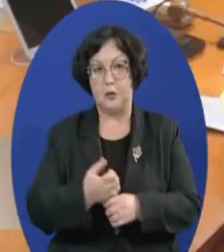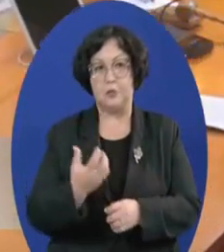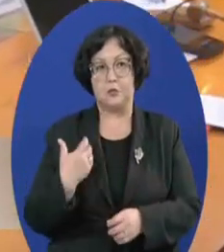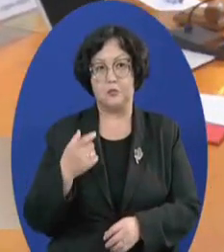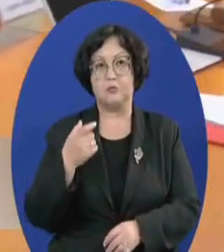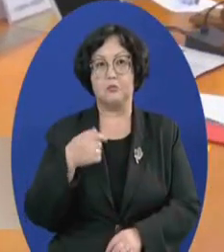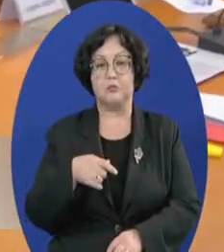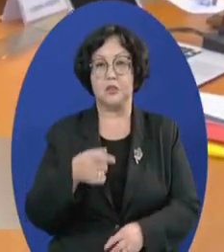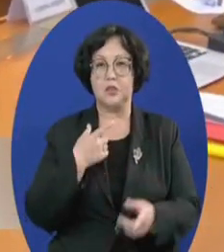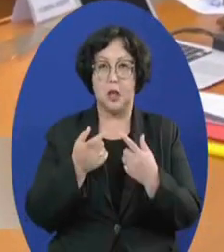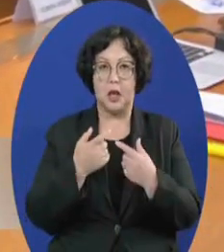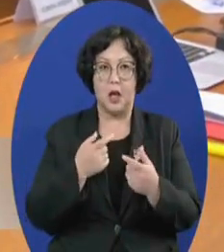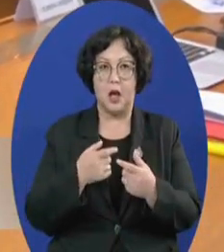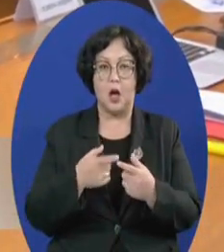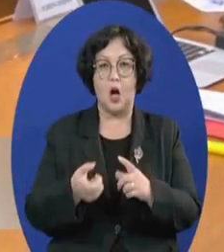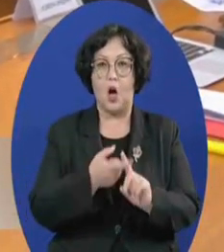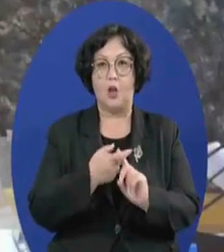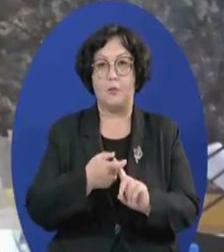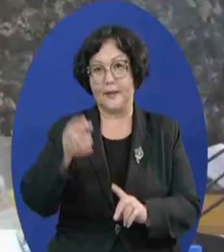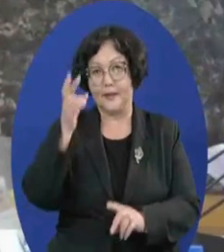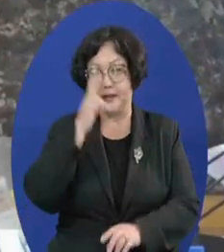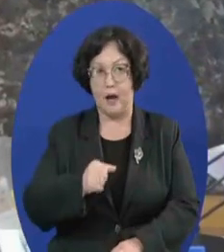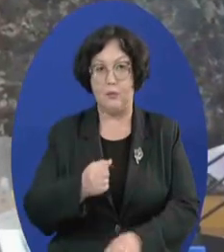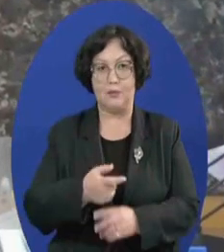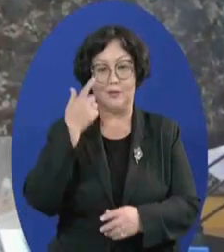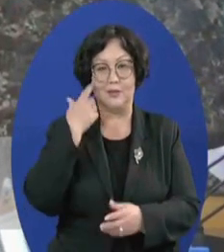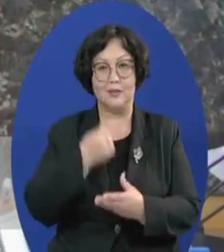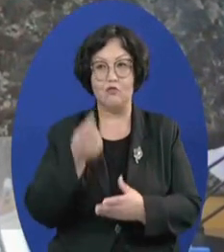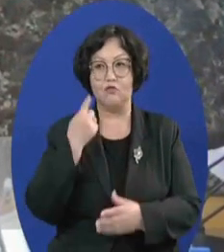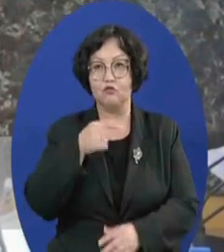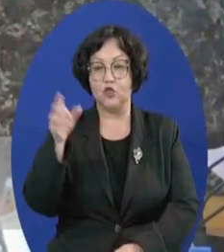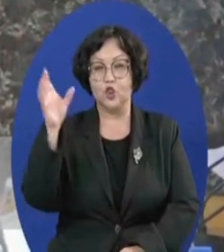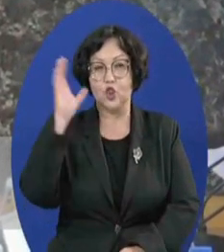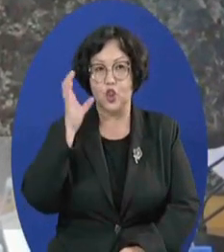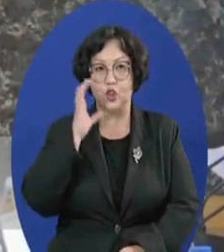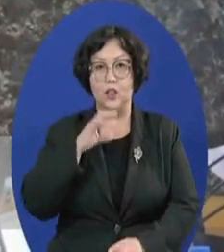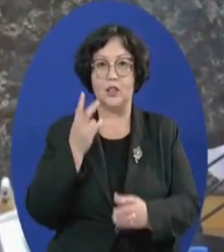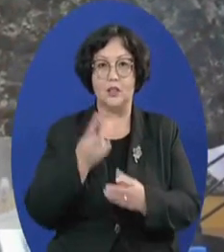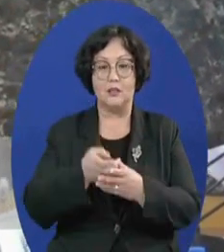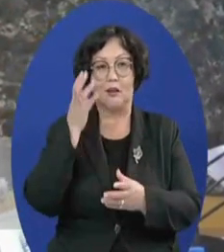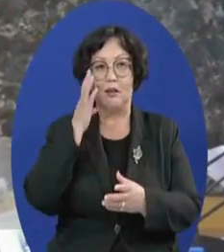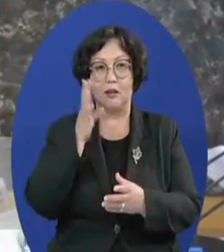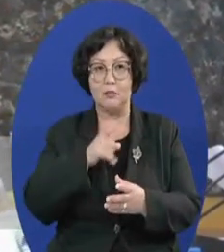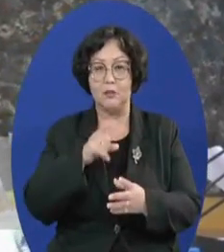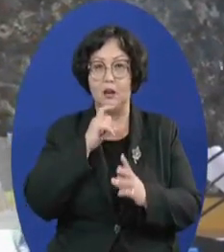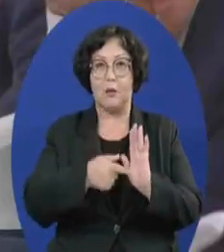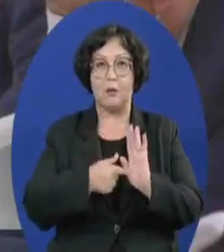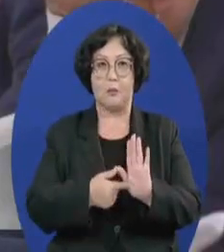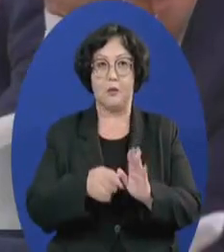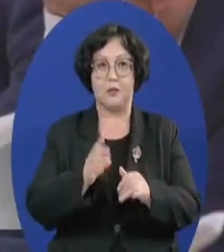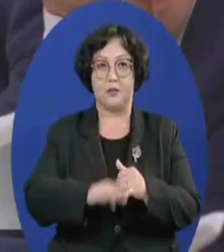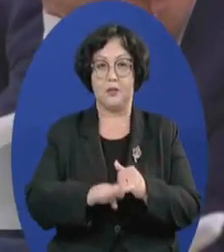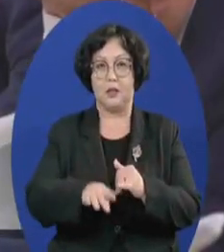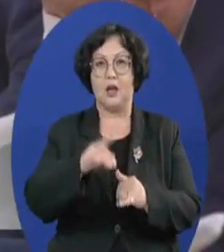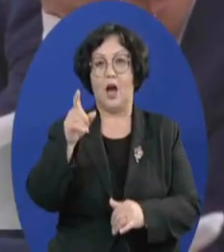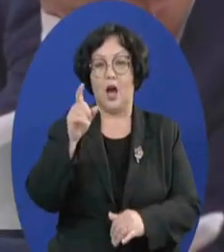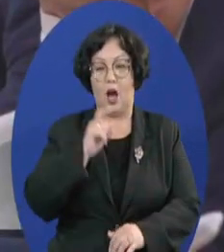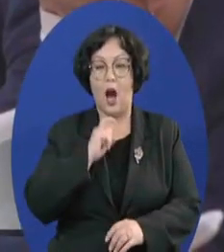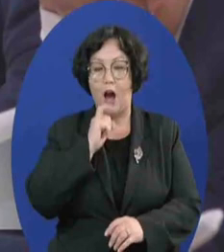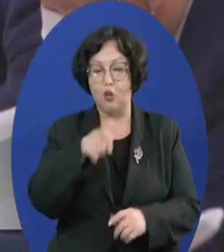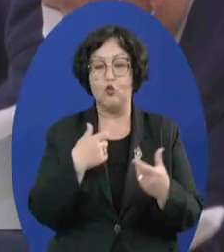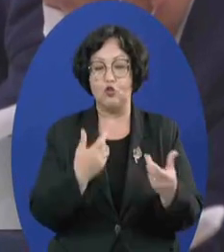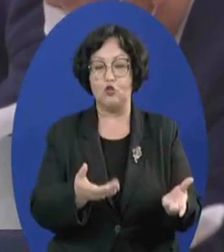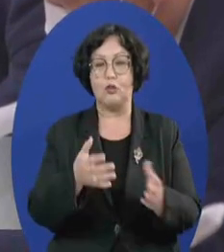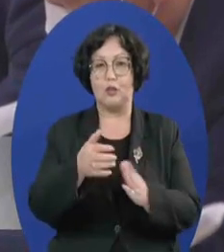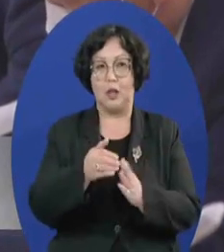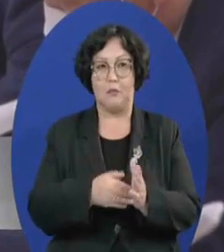ажлын хэсгийн төвшөнд ярилцсан холбогдох яам дэхний саналыг сонсож нэгдсэн байр суурийг илэрхийлэн эцсийн хариуг өгнө гэсэн